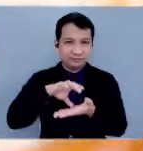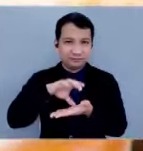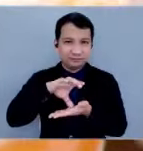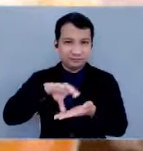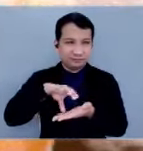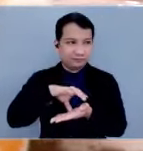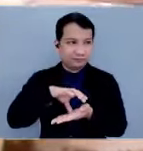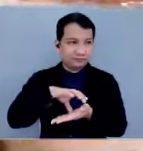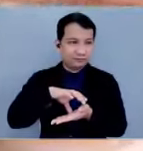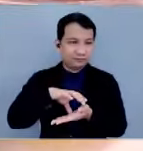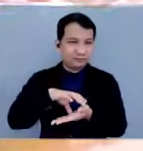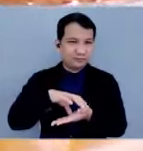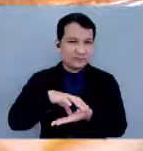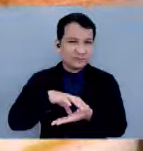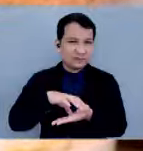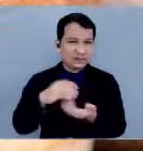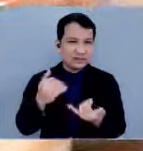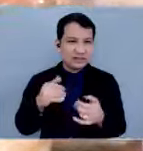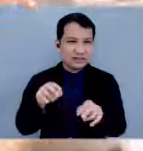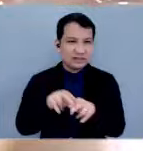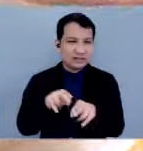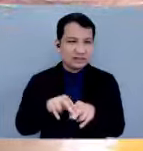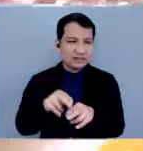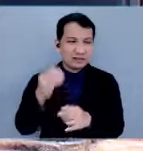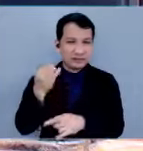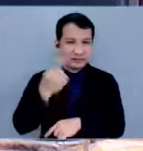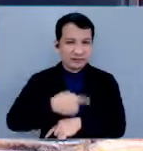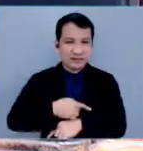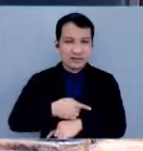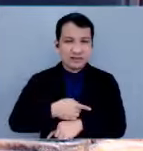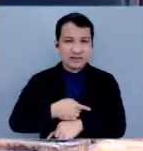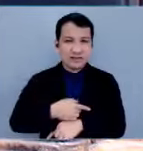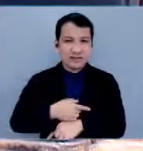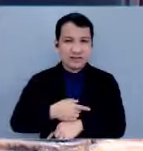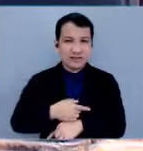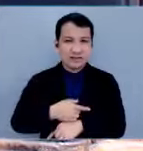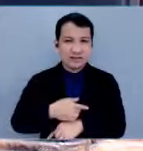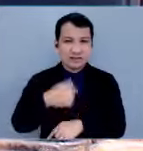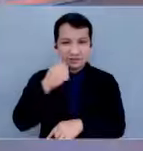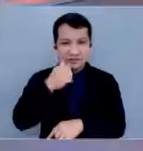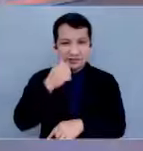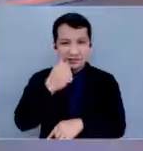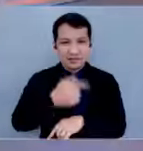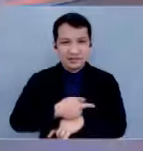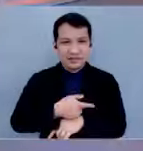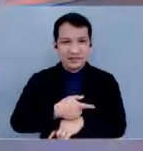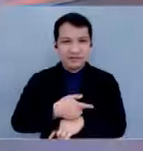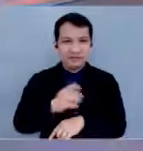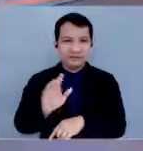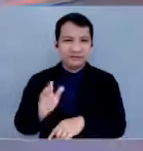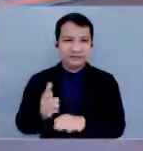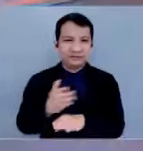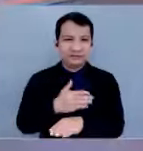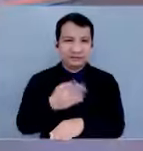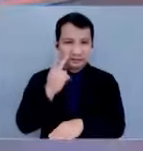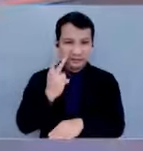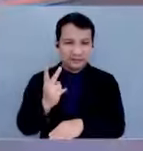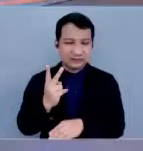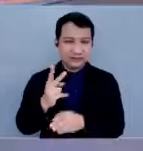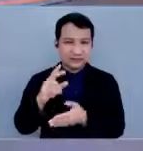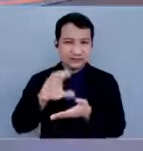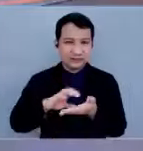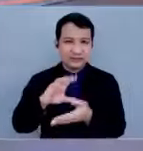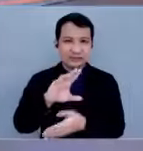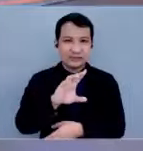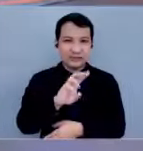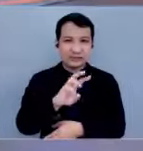lang hindi ordinary day to day. Araw natin kasi titipan yes, natin sa akin si Natal Women's Day. Pero mo sa puna niyan, nagsimula ka sa puhunan ng 600 yes, pesos. Yes,